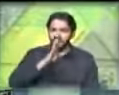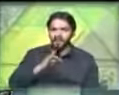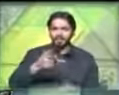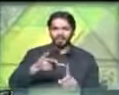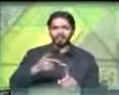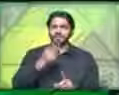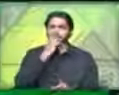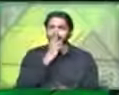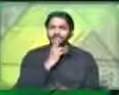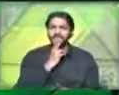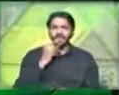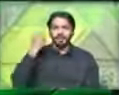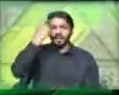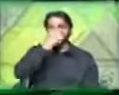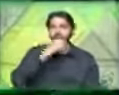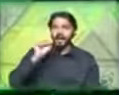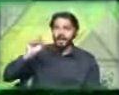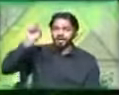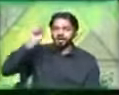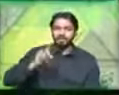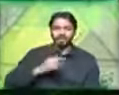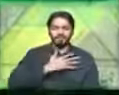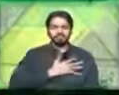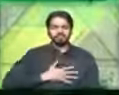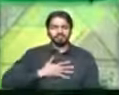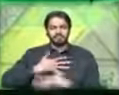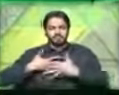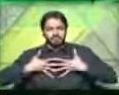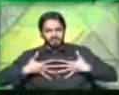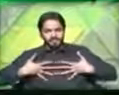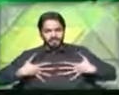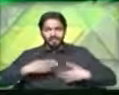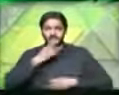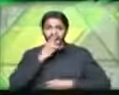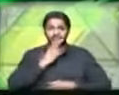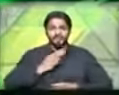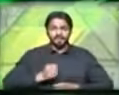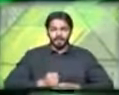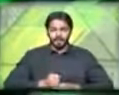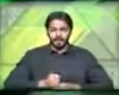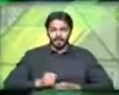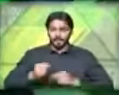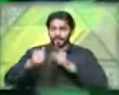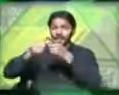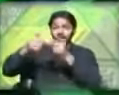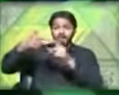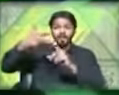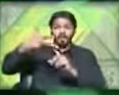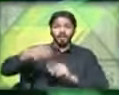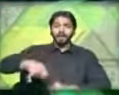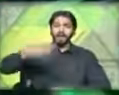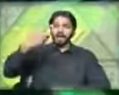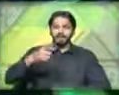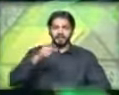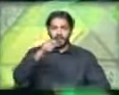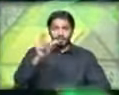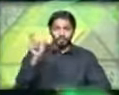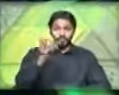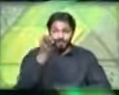وإخلاص النية وصفاء السريرة وطهارة الطوية. نعم. ما أنعم الله عز وجل على